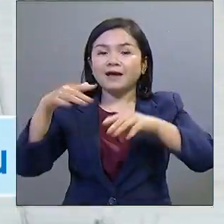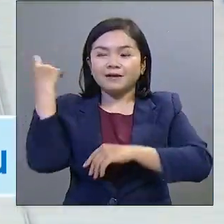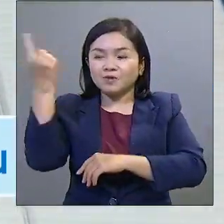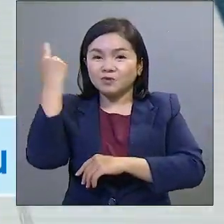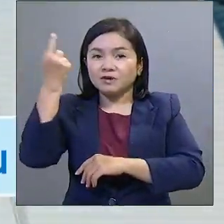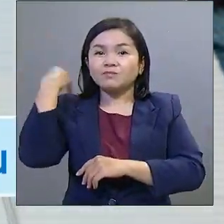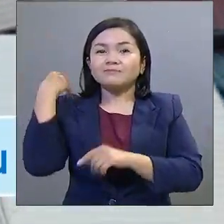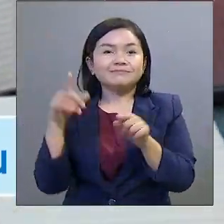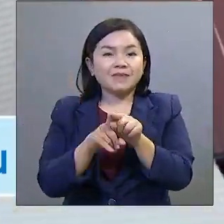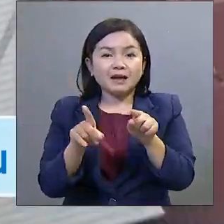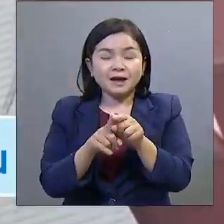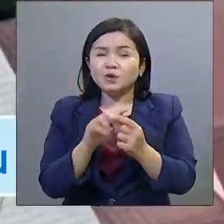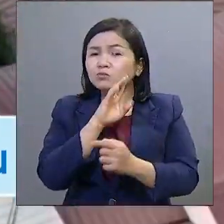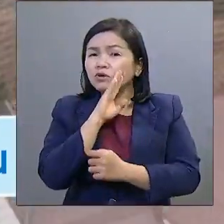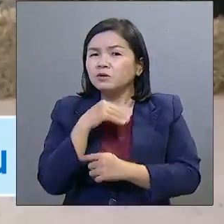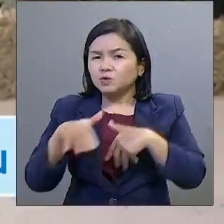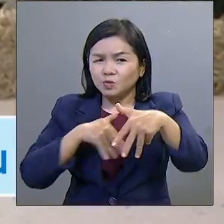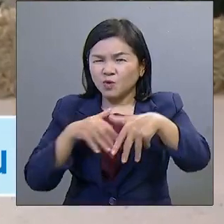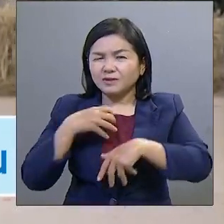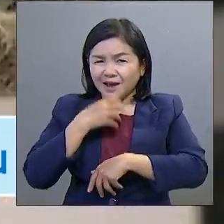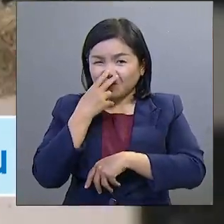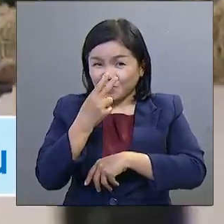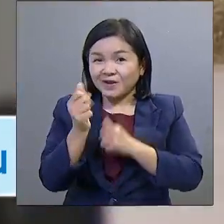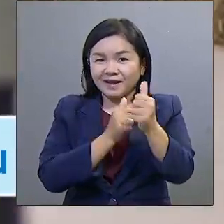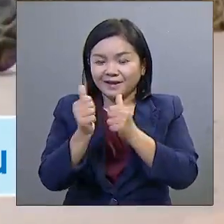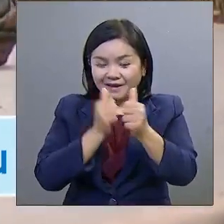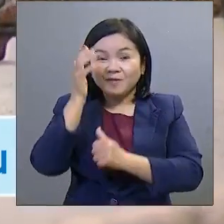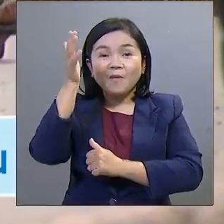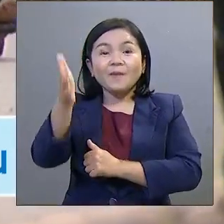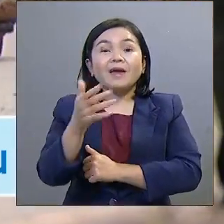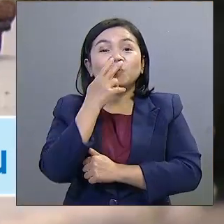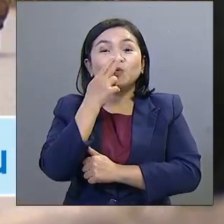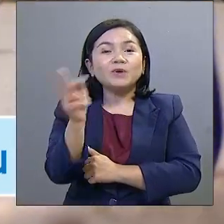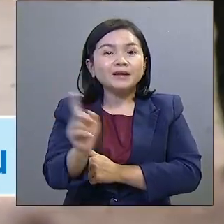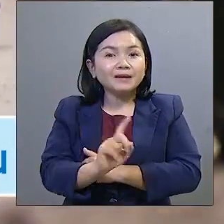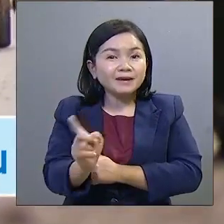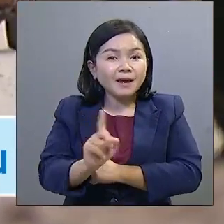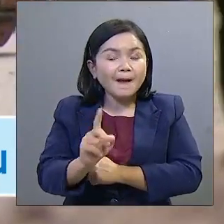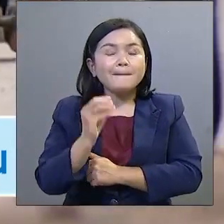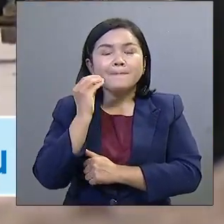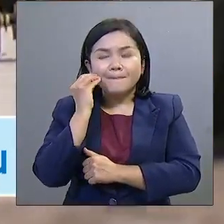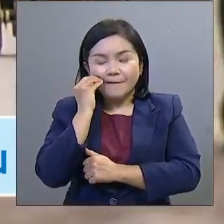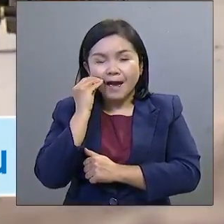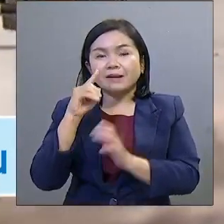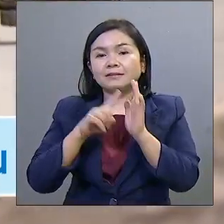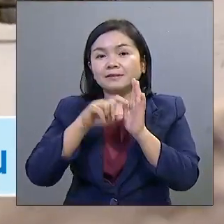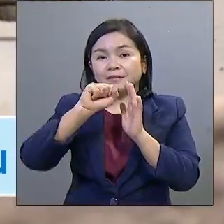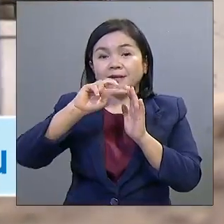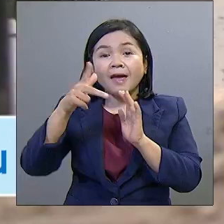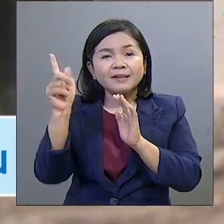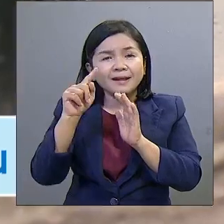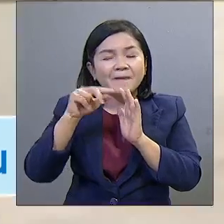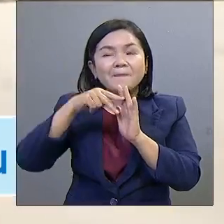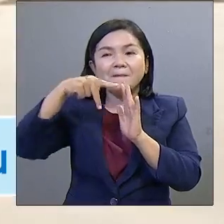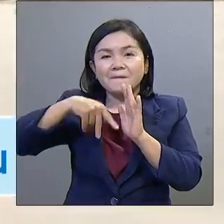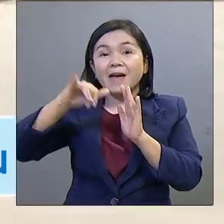คะอีกหนึ่งอย่างถ้าคุณผู้ชมอยากจะไปดูการแข่งขันสนามต่อไปค่ะอยู่ที่บ้านแสงไซอำเภอปงจังหวัดพะเยาค่ะก็จะเ